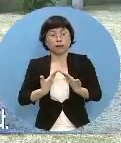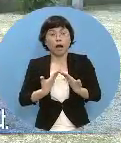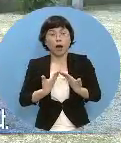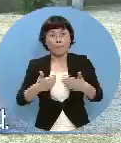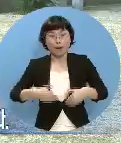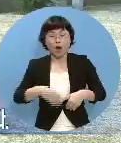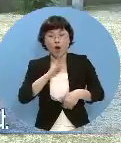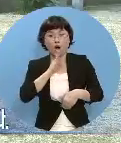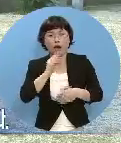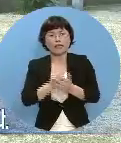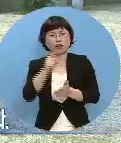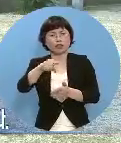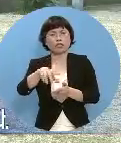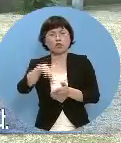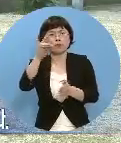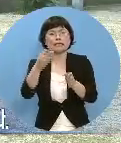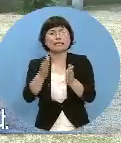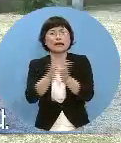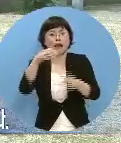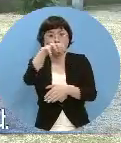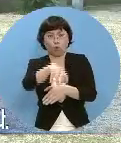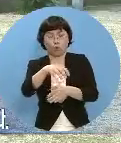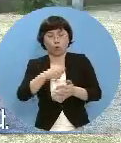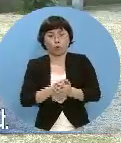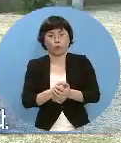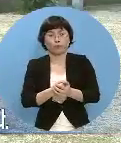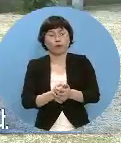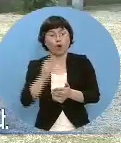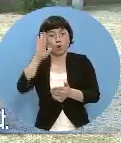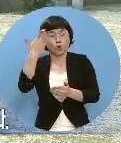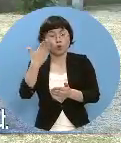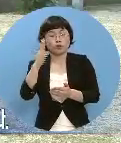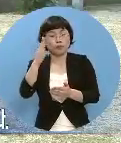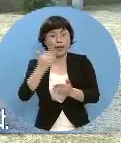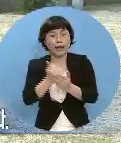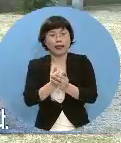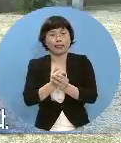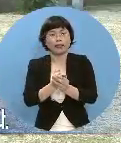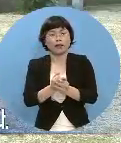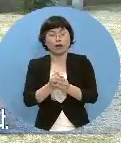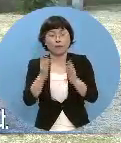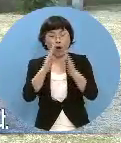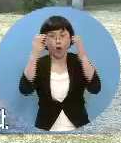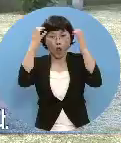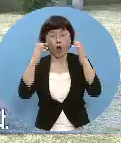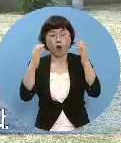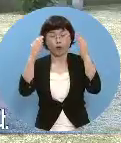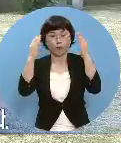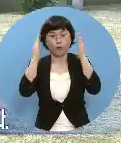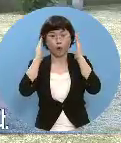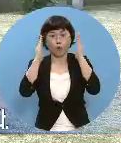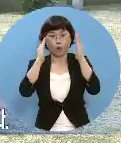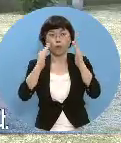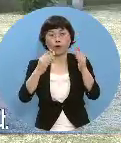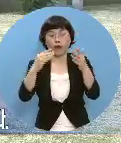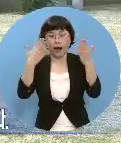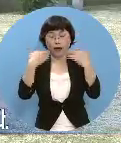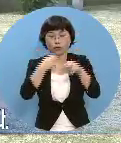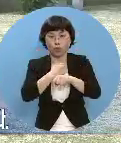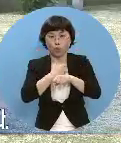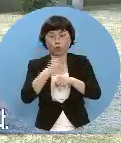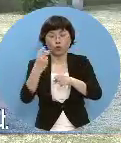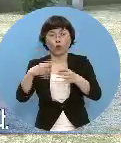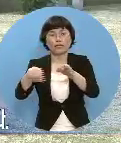불교가 시작된 곳이 보림사입니다. 근래에는 템플스테이와 더불어서 임동창 선생이 주관하는